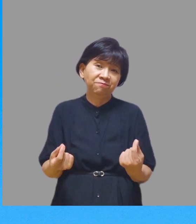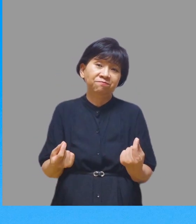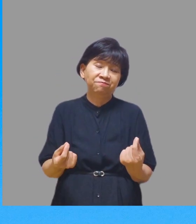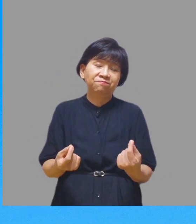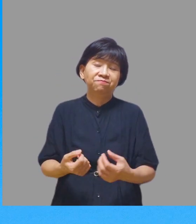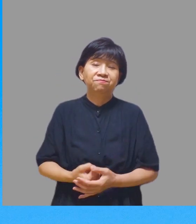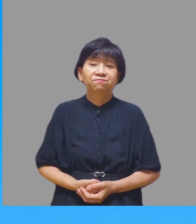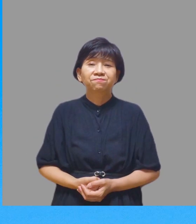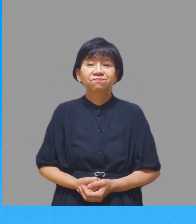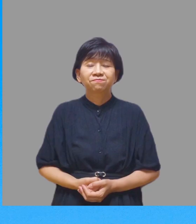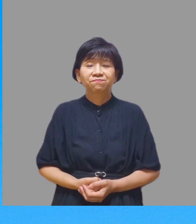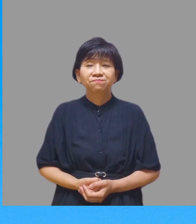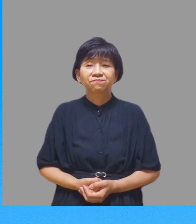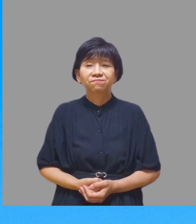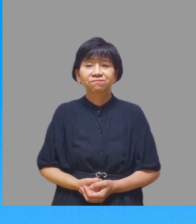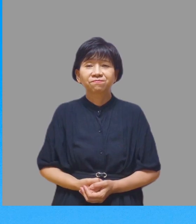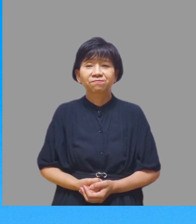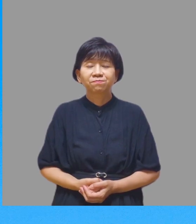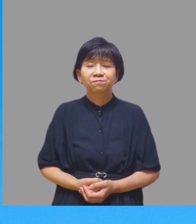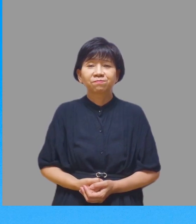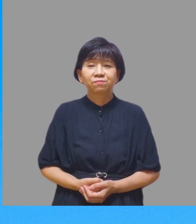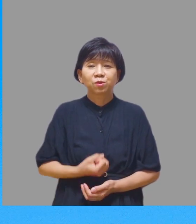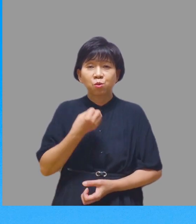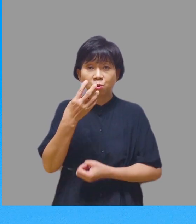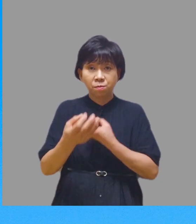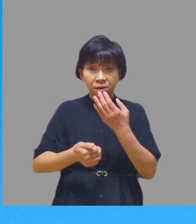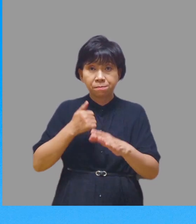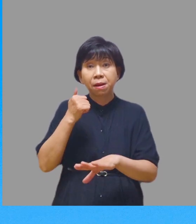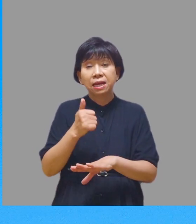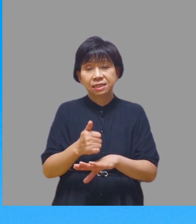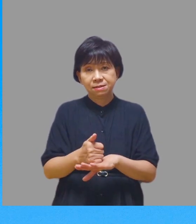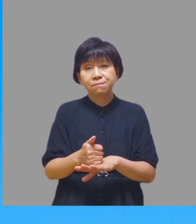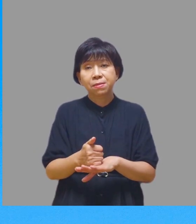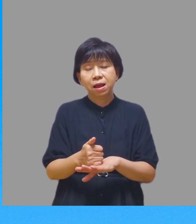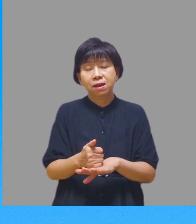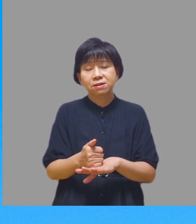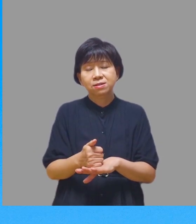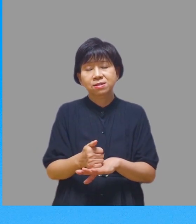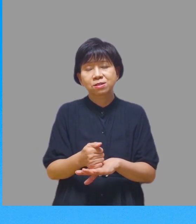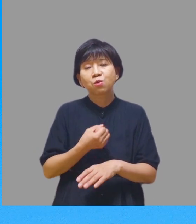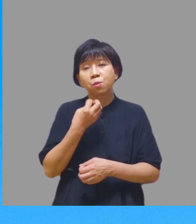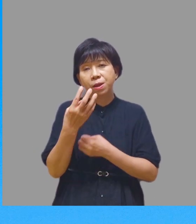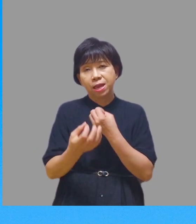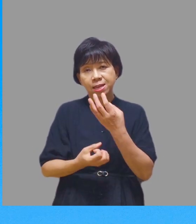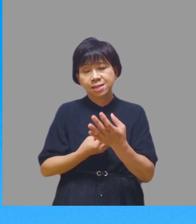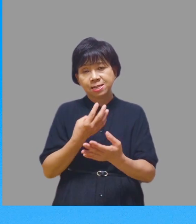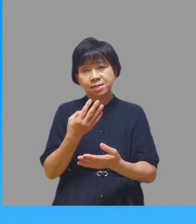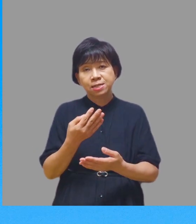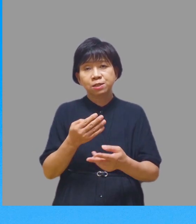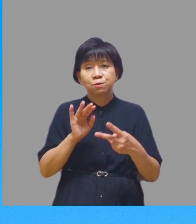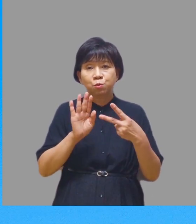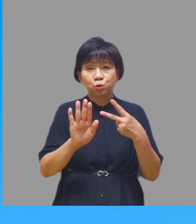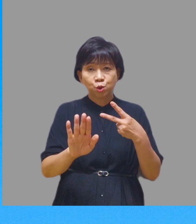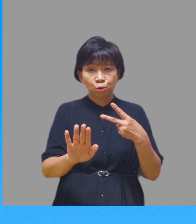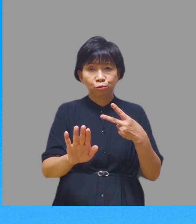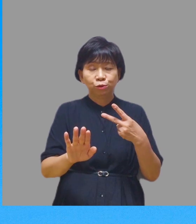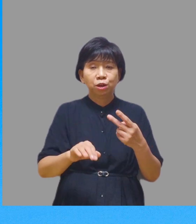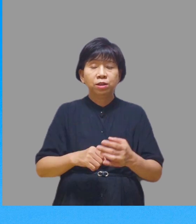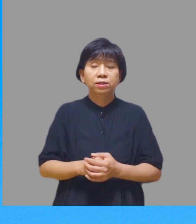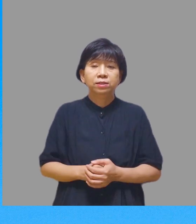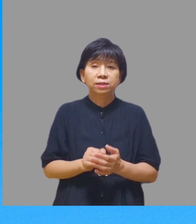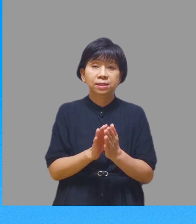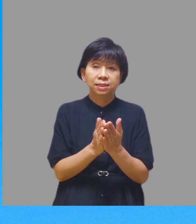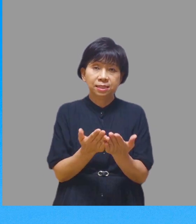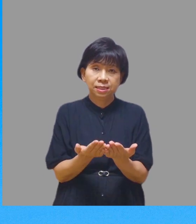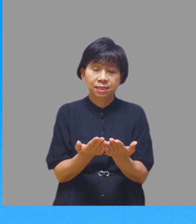이런 의미입니다. 또한 이 고백을 마지막 고백이라고 부르는 이유가 있어요. 디모데후서는 아시는 것처럼 바울이